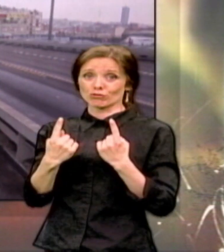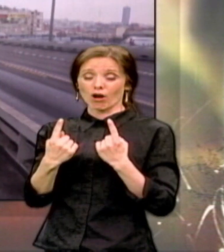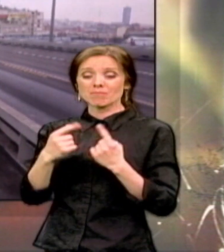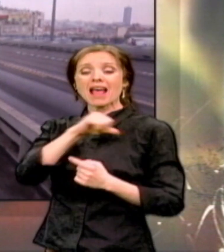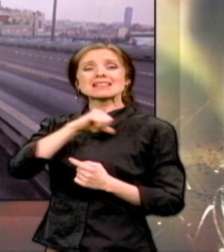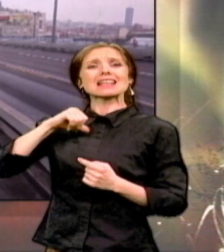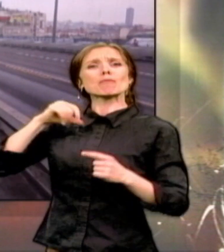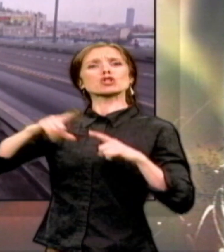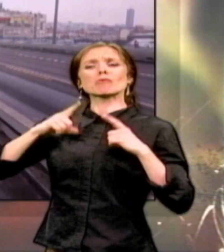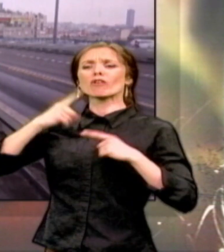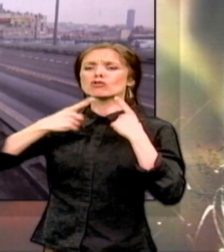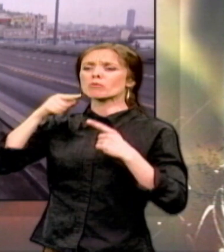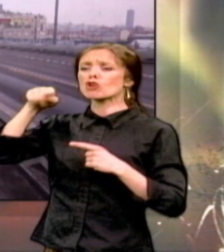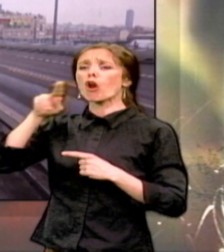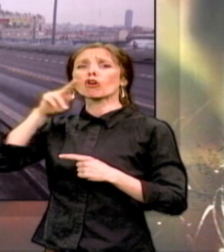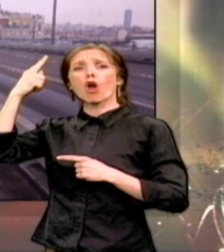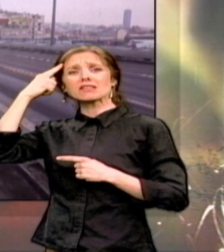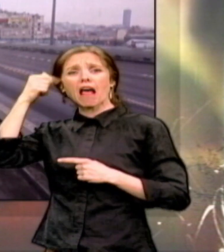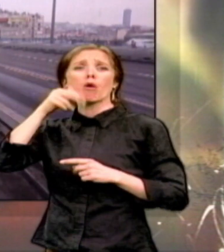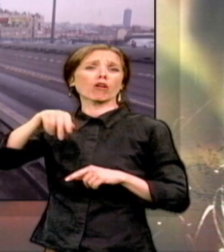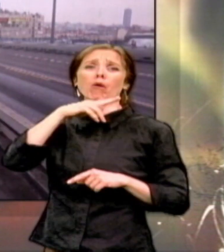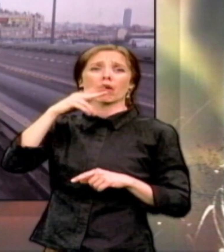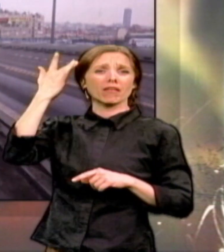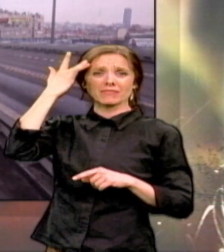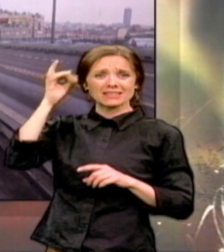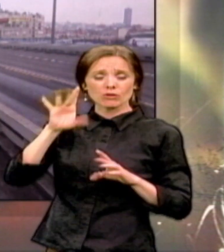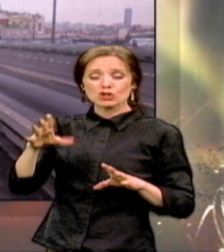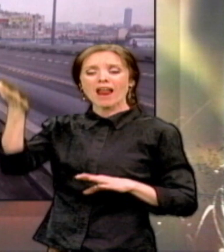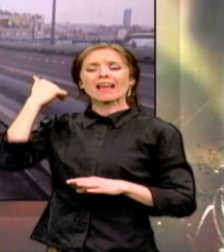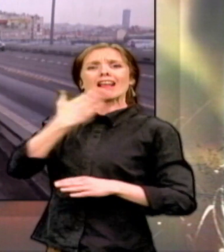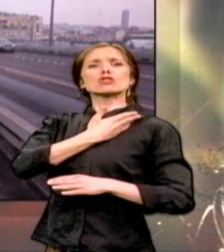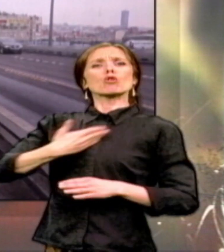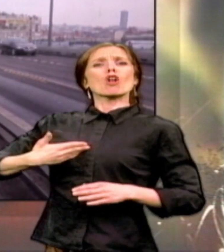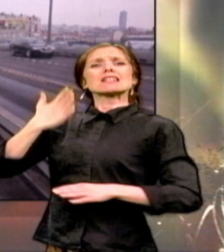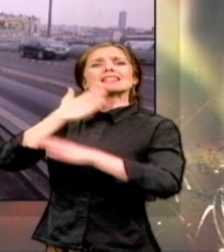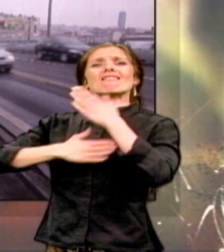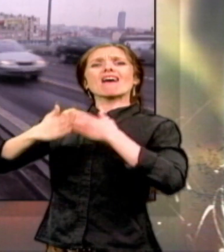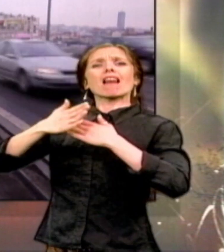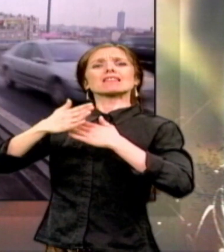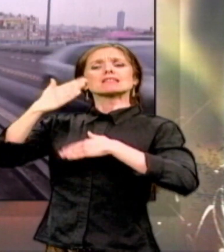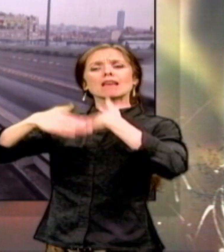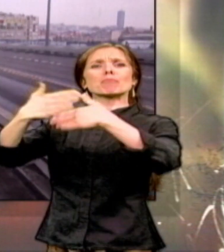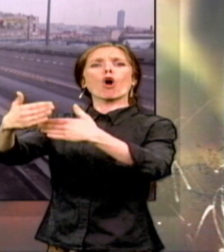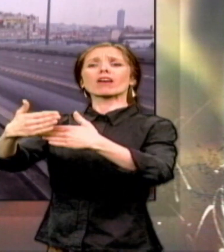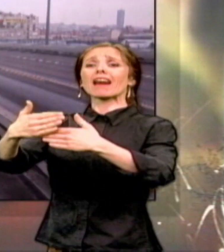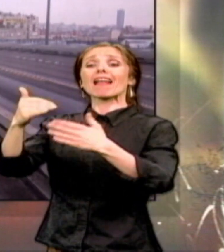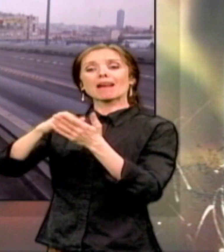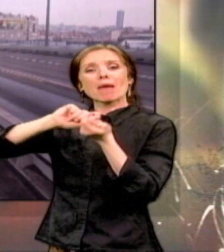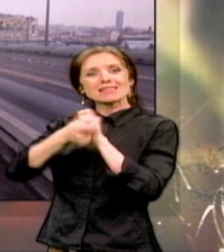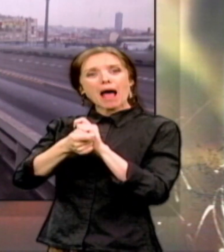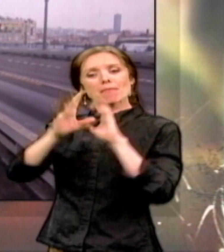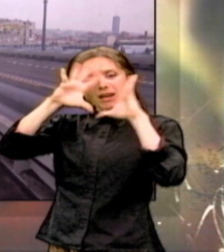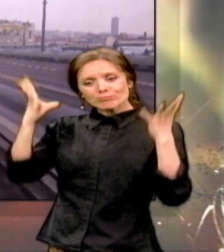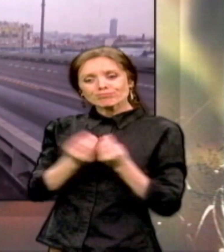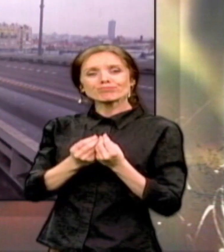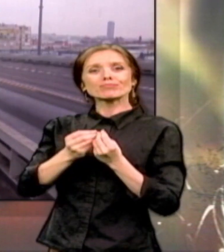životom bavili su se i zvani i nezvani. Nekadašnji jugoslovenski invalidski pokret nije zamenio jedinstveni pokret osoba s